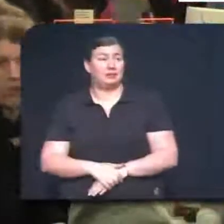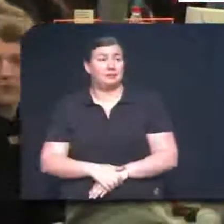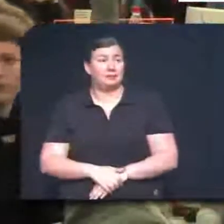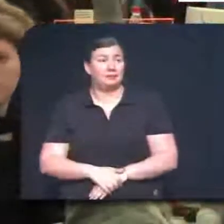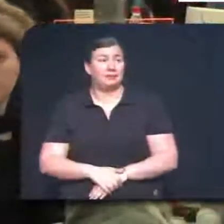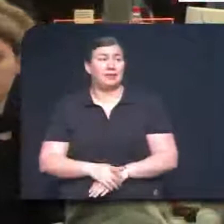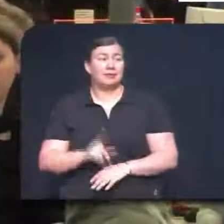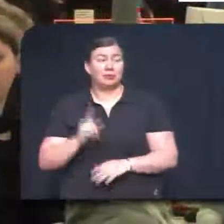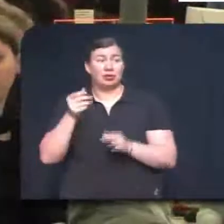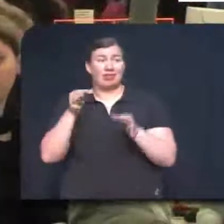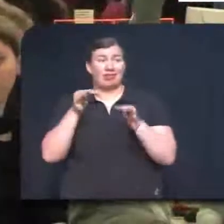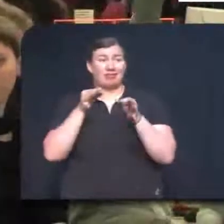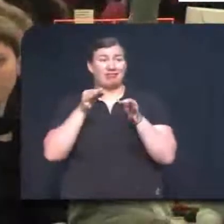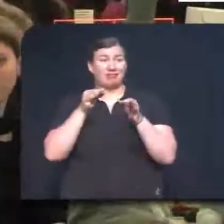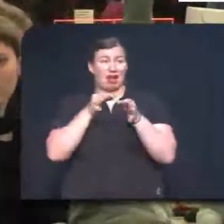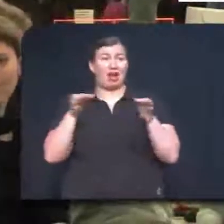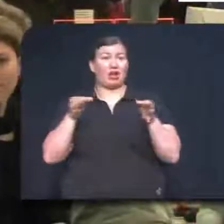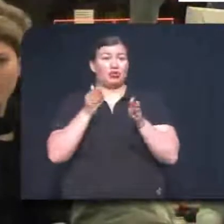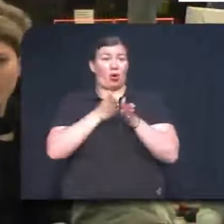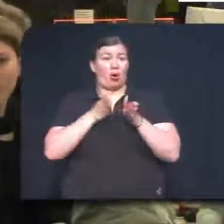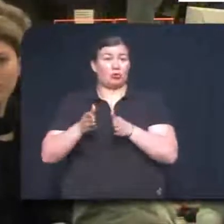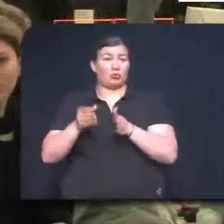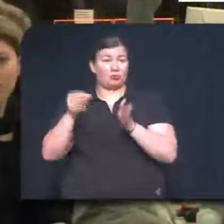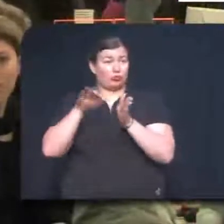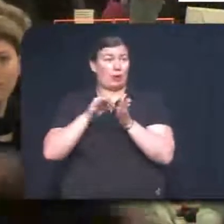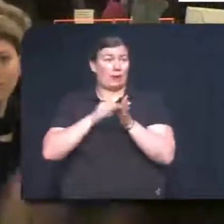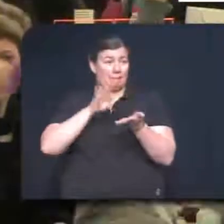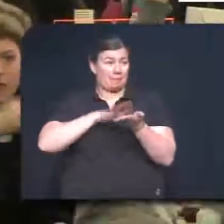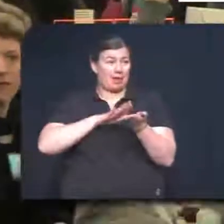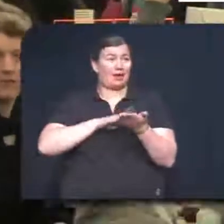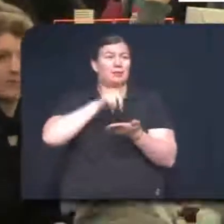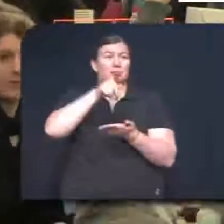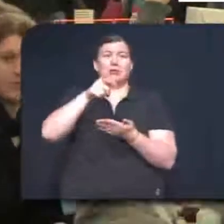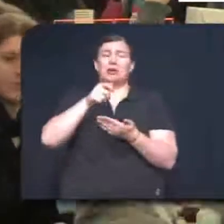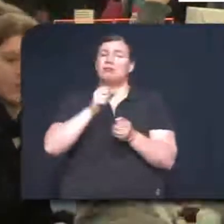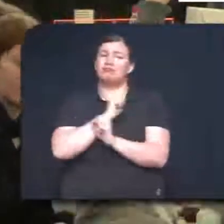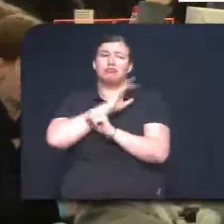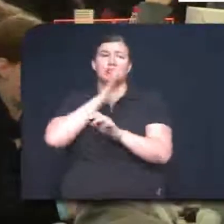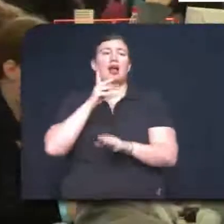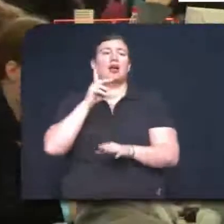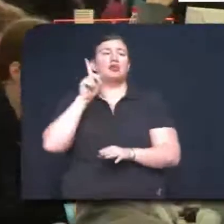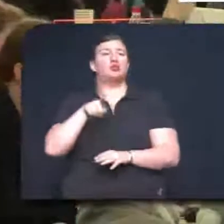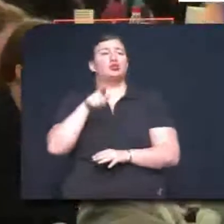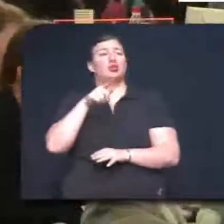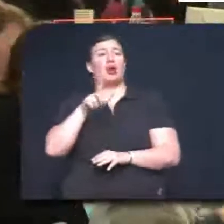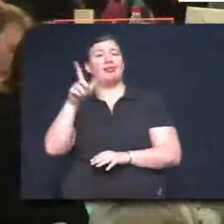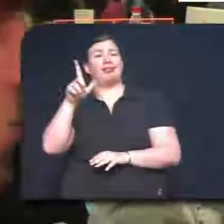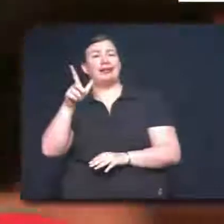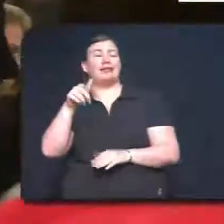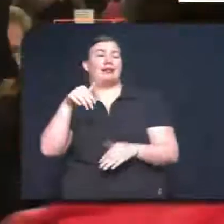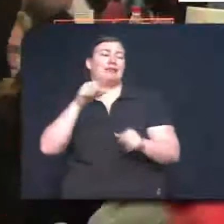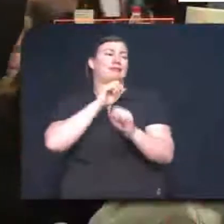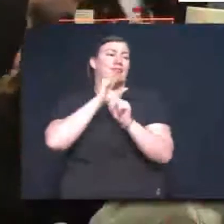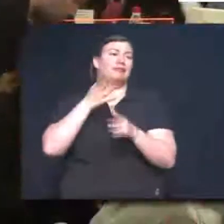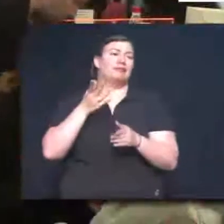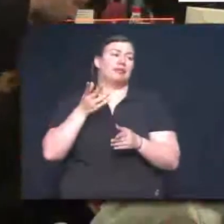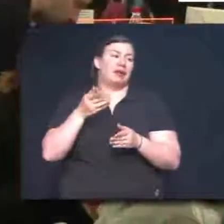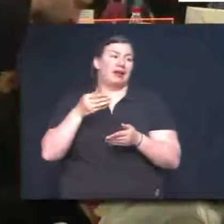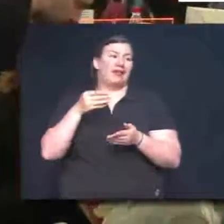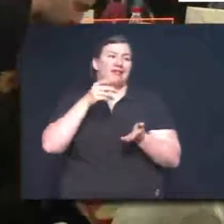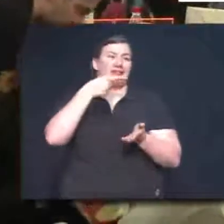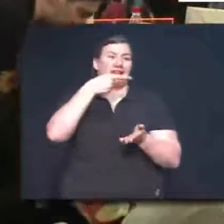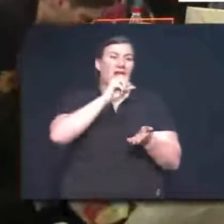Tagesordnungspunkt drinne bleibt das ist ein ganz klares Votum das der gorantrag abgelehnt wurde